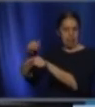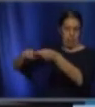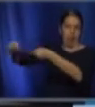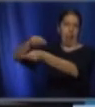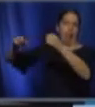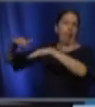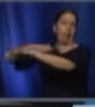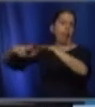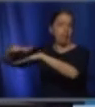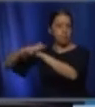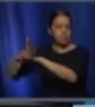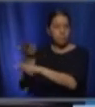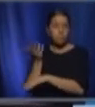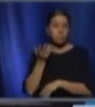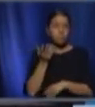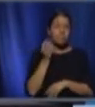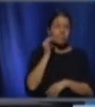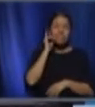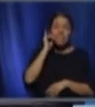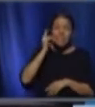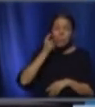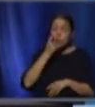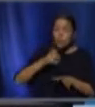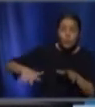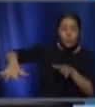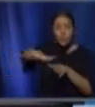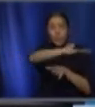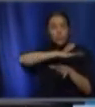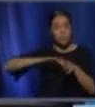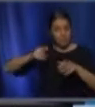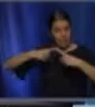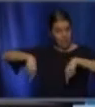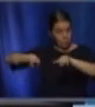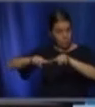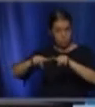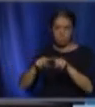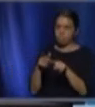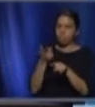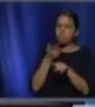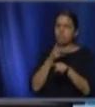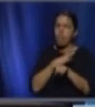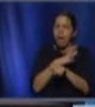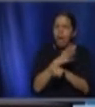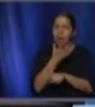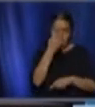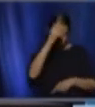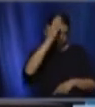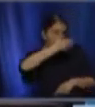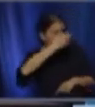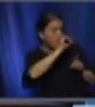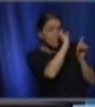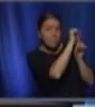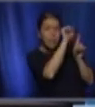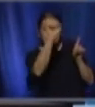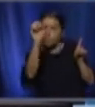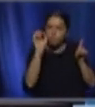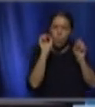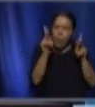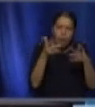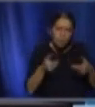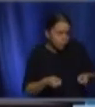respectent les consignes, les parents s'occupent de leurs enfants, évitent les rassemblements, et que les gens qui reçoivent et donnent des